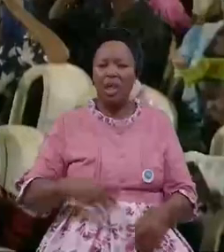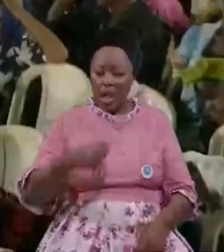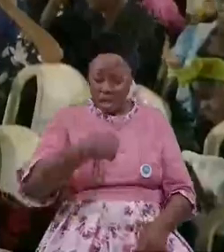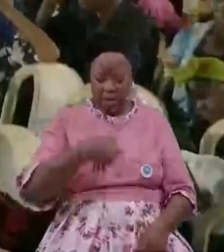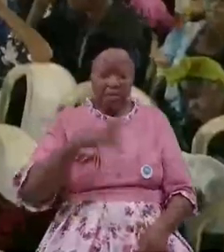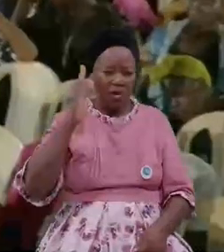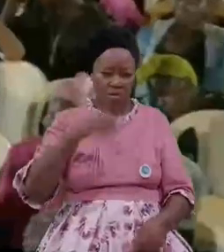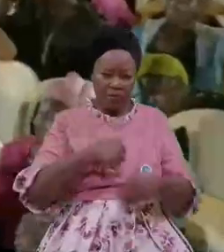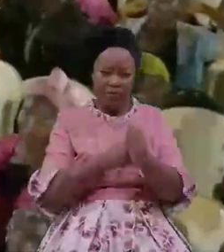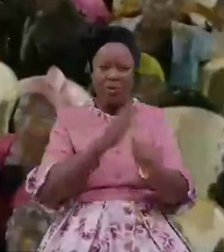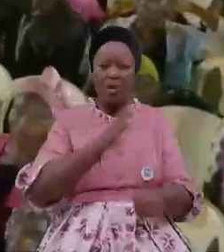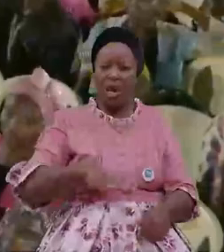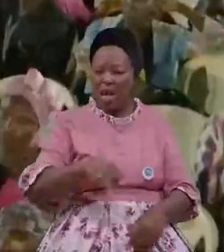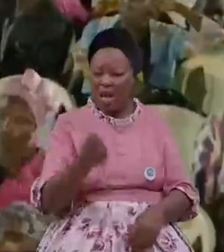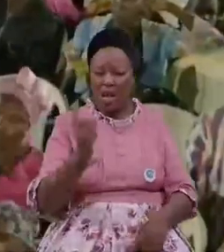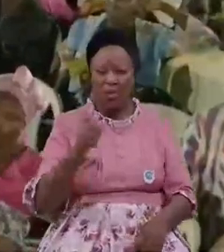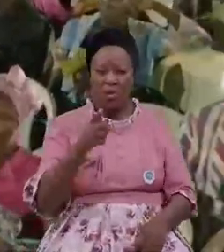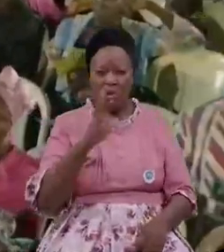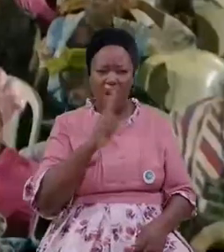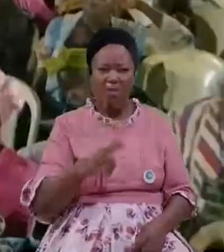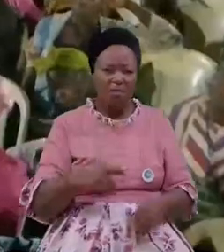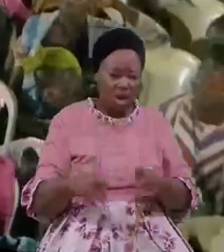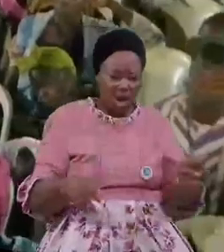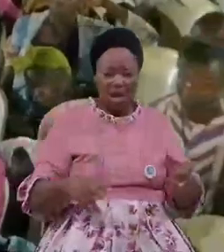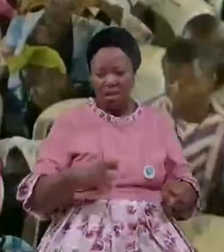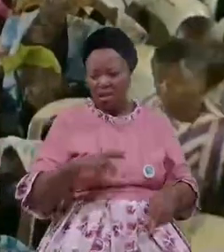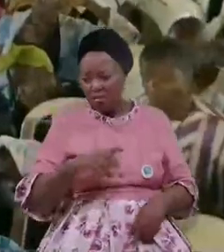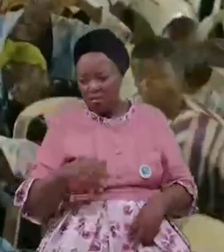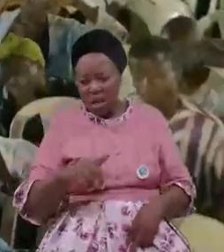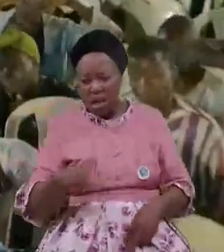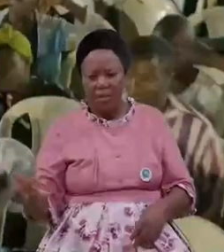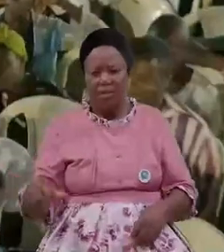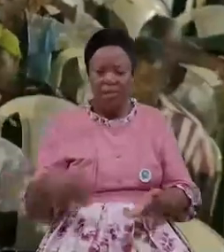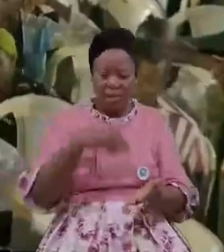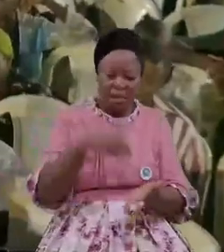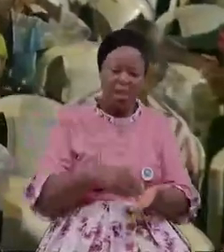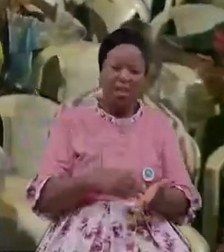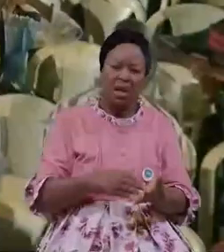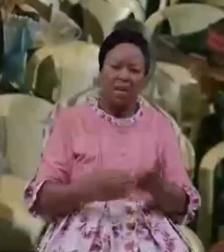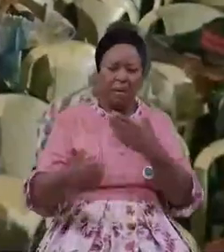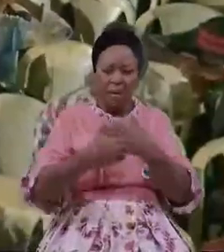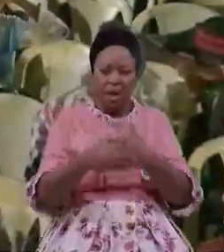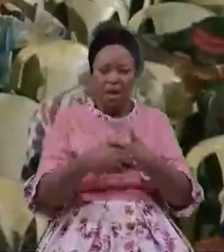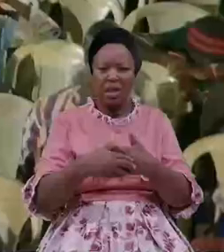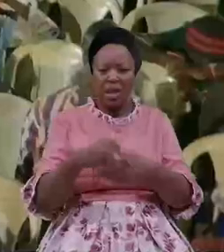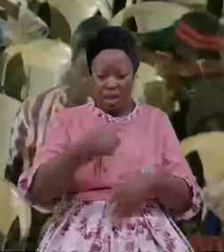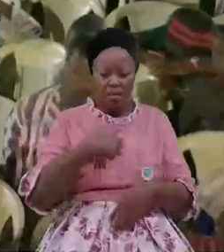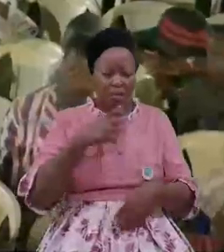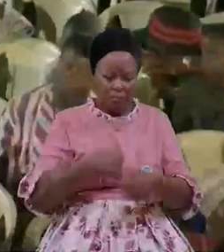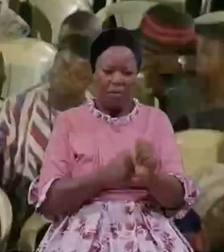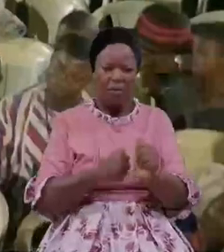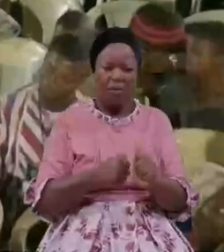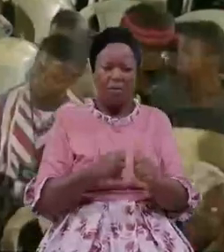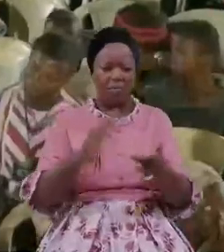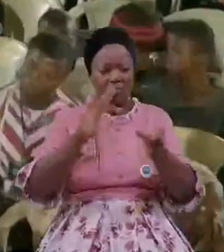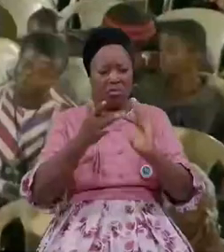suis Christ partout partout partout où vous trouvez je suis Christ si tu suis Christ lève la main je suis